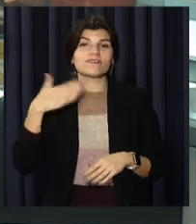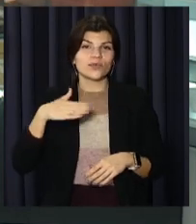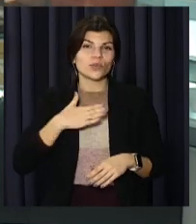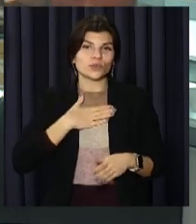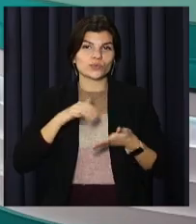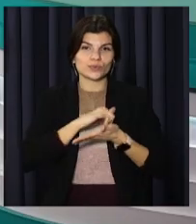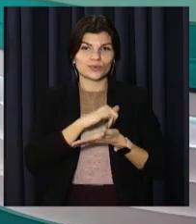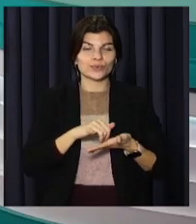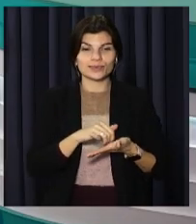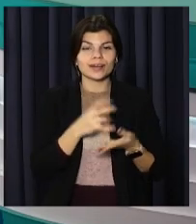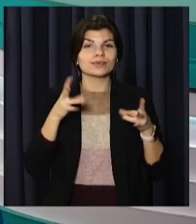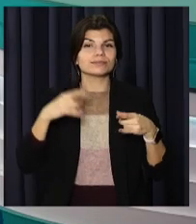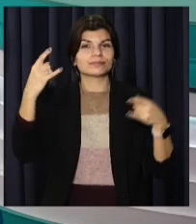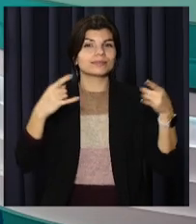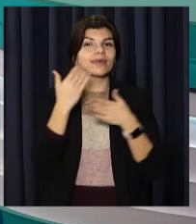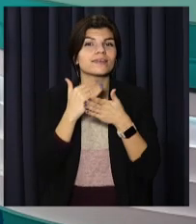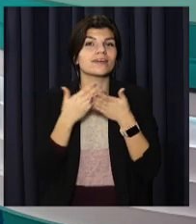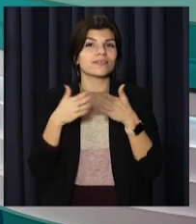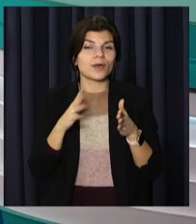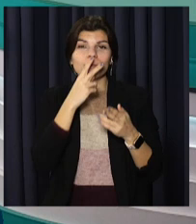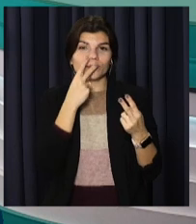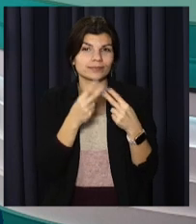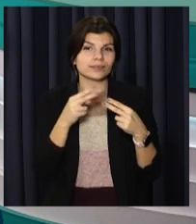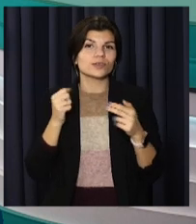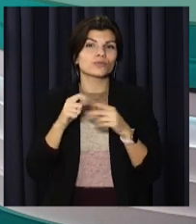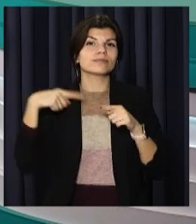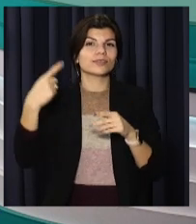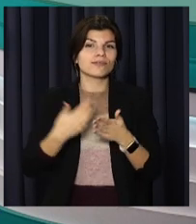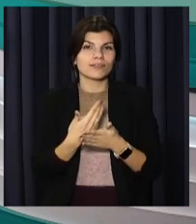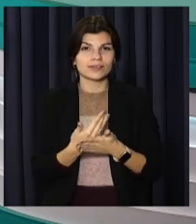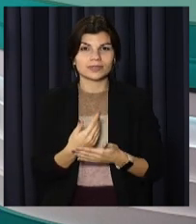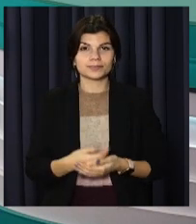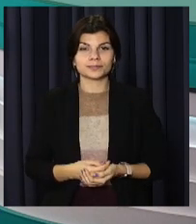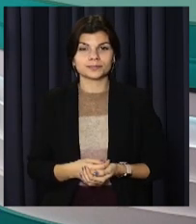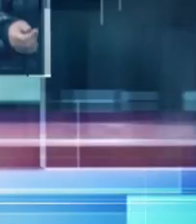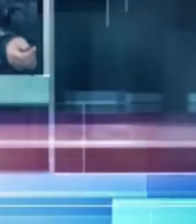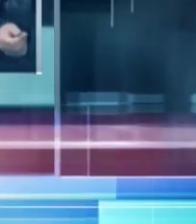на YouTube-каналі. Залишайтесь відкритим, побачимось у наступному випуску новин.